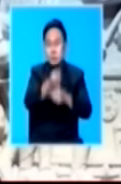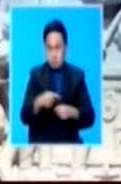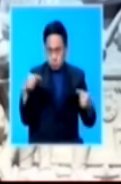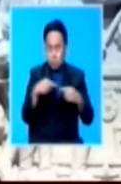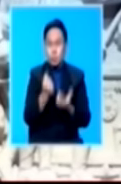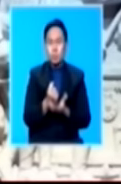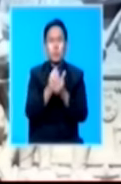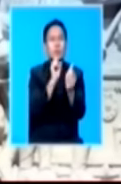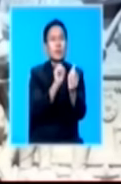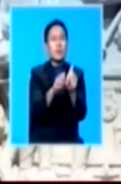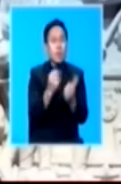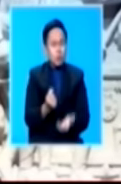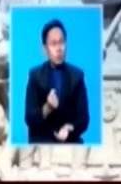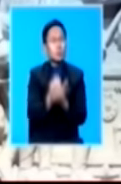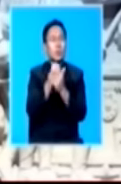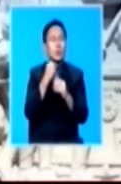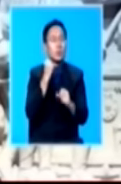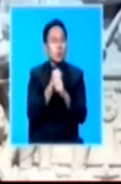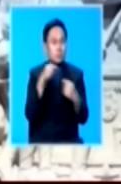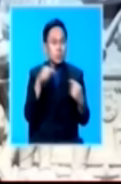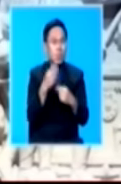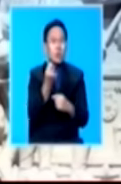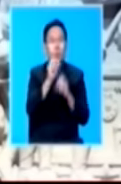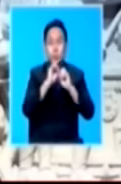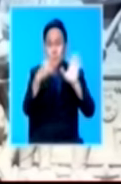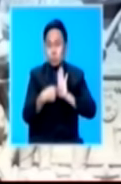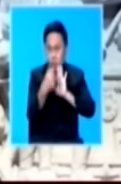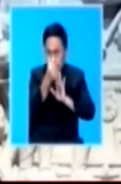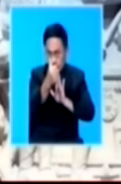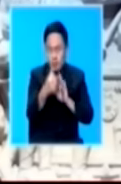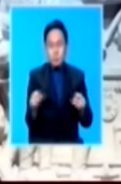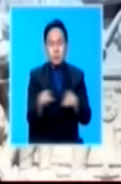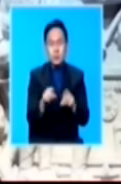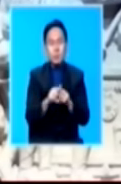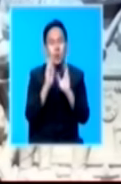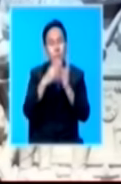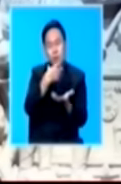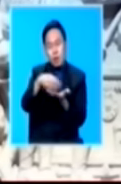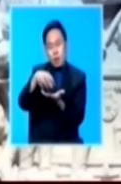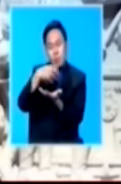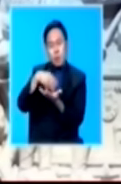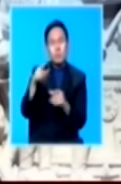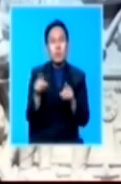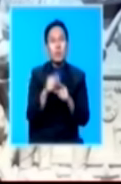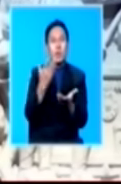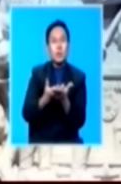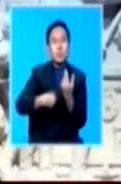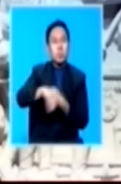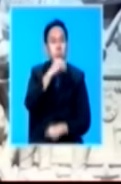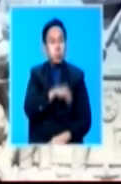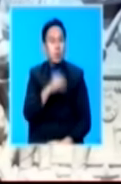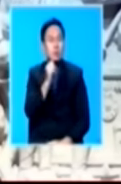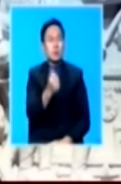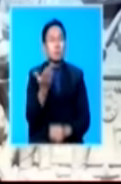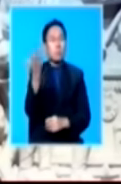ทำตามสิ่งที่เราแนะนำมันก็เร็วขึ้นนะครับมันก็เกิดผลสมฤทธิ์หลายคนก็เล่าผมฟังว่ารายได้เขาดีกว่าเดิมมากดีขึ้นมากกว่า